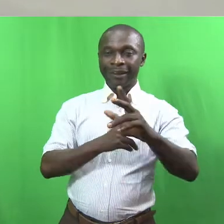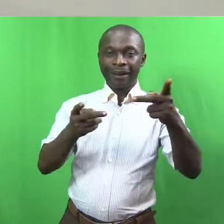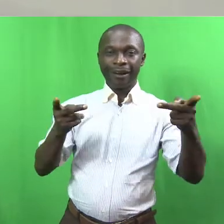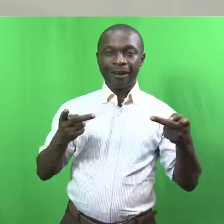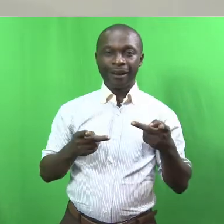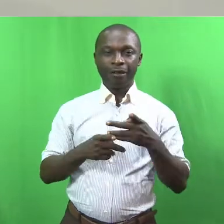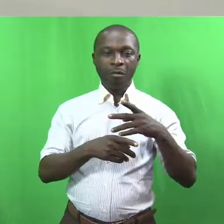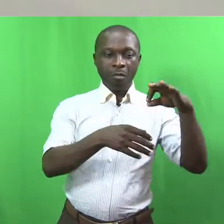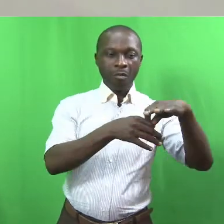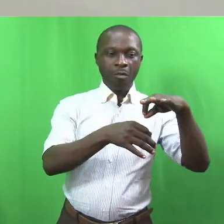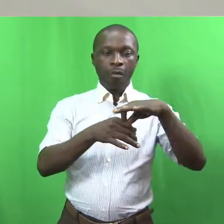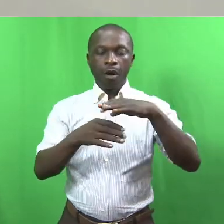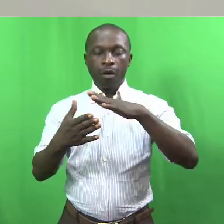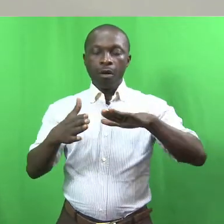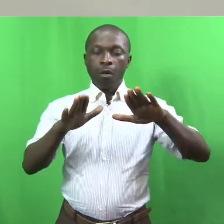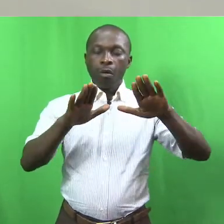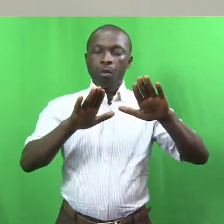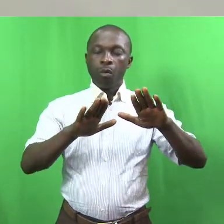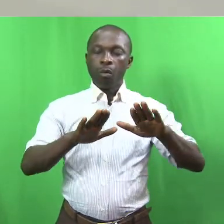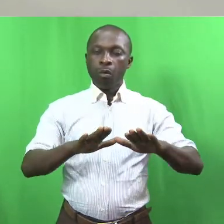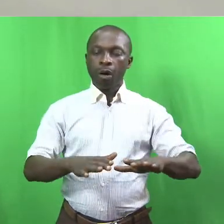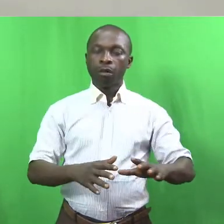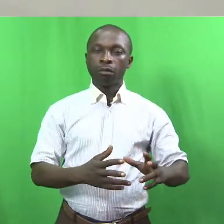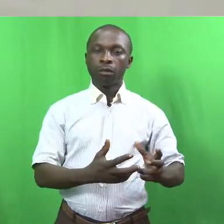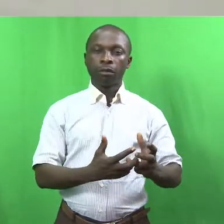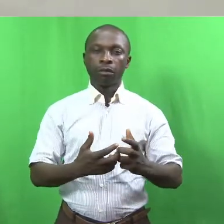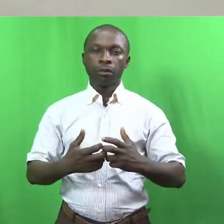le calme et la tranquillité.